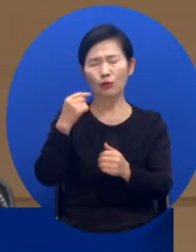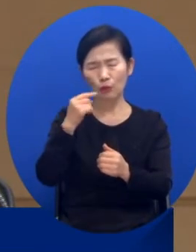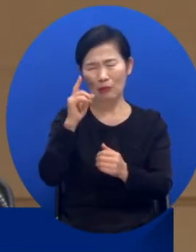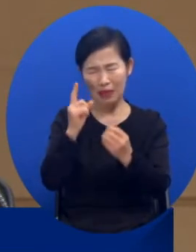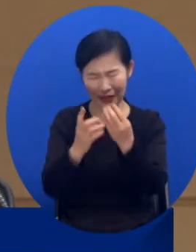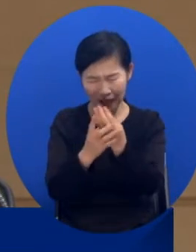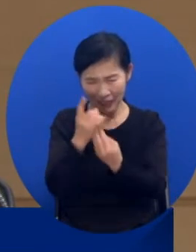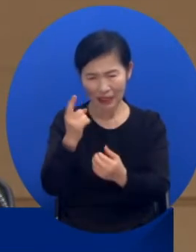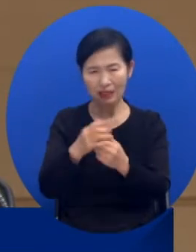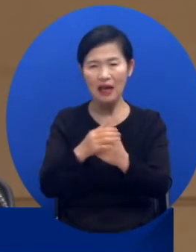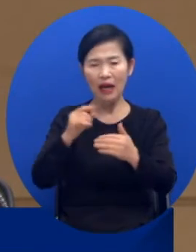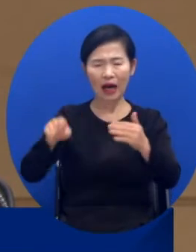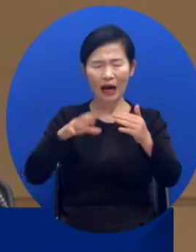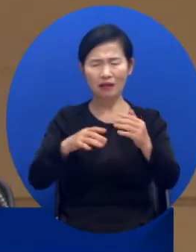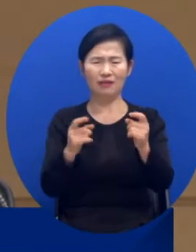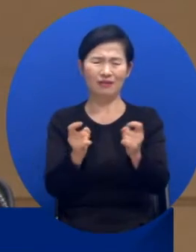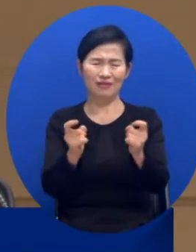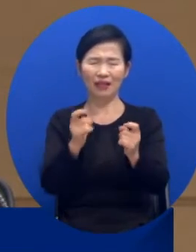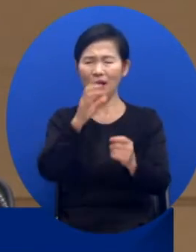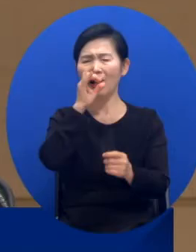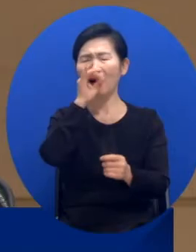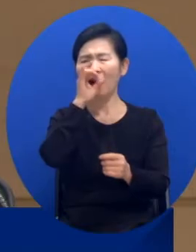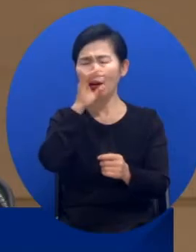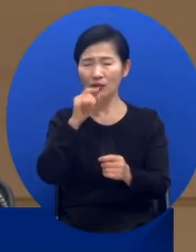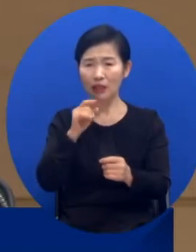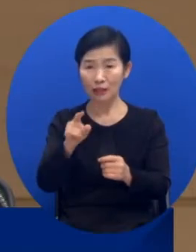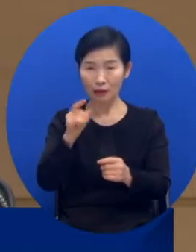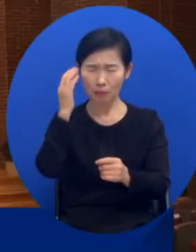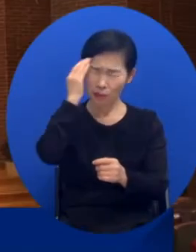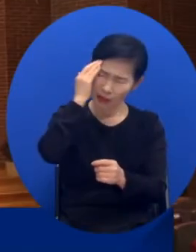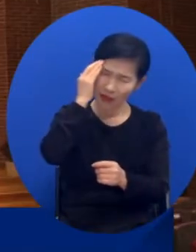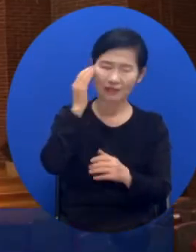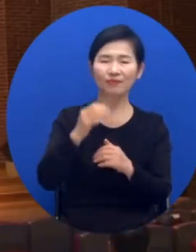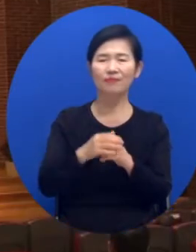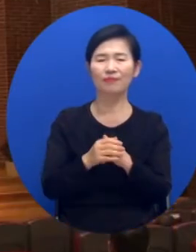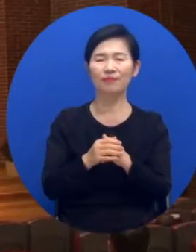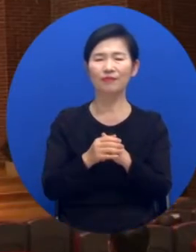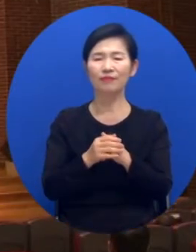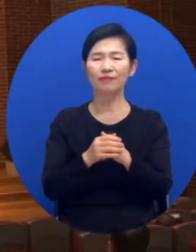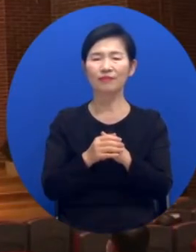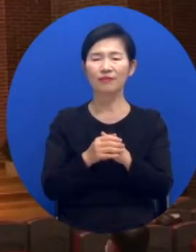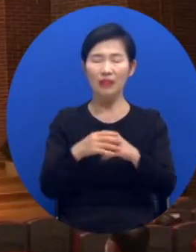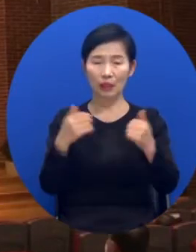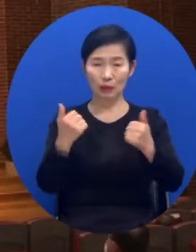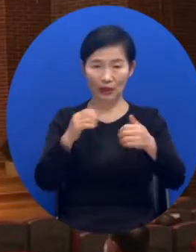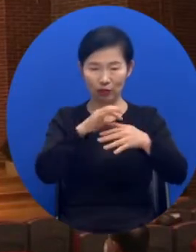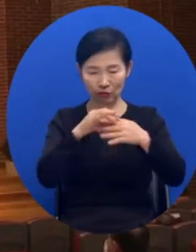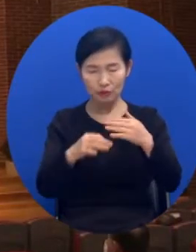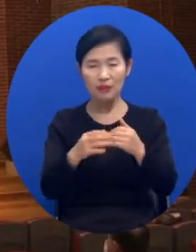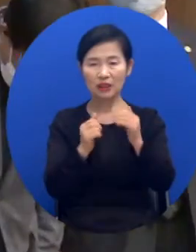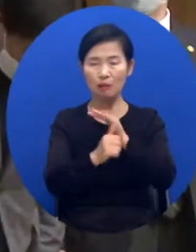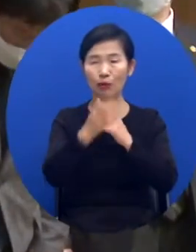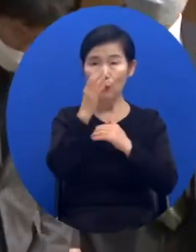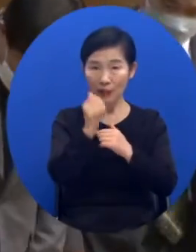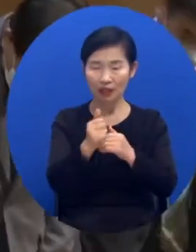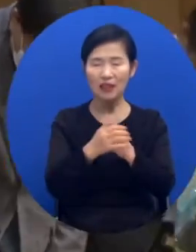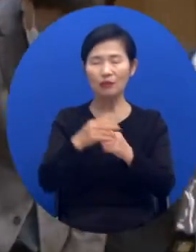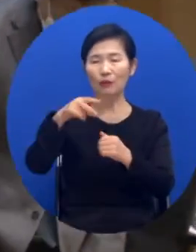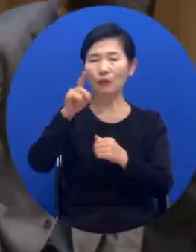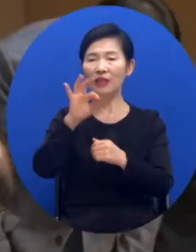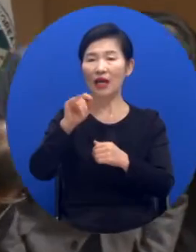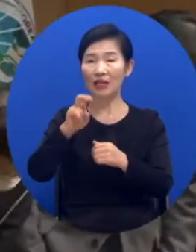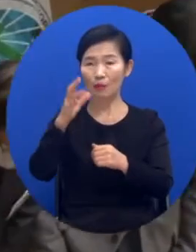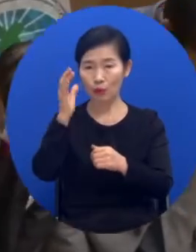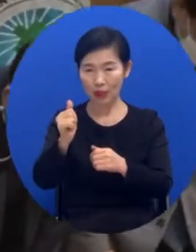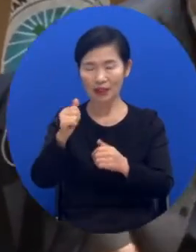돼서 일부 초기를 깨 주든지 실이 없앤다고 사탄의 없습니다 괴문서 n 대표회장 상임회장 선거와